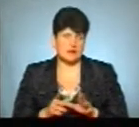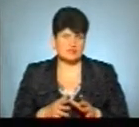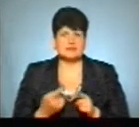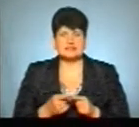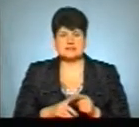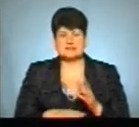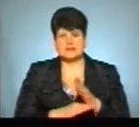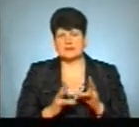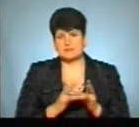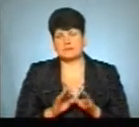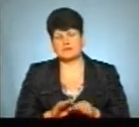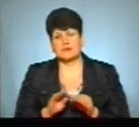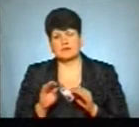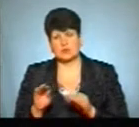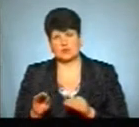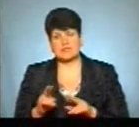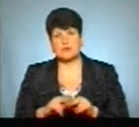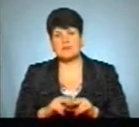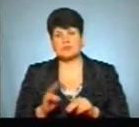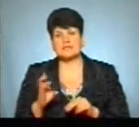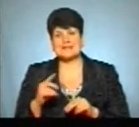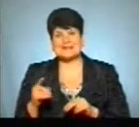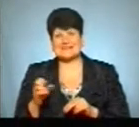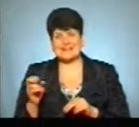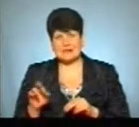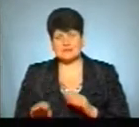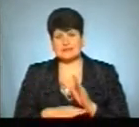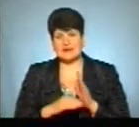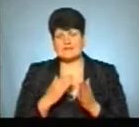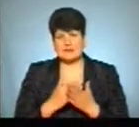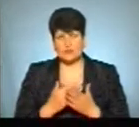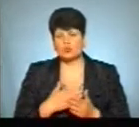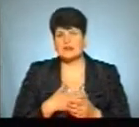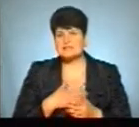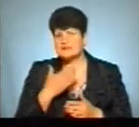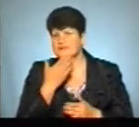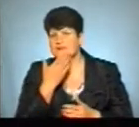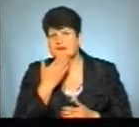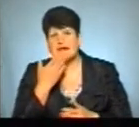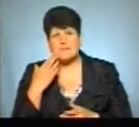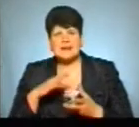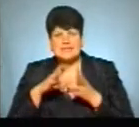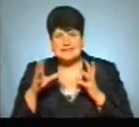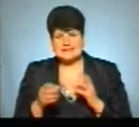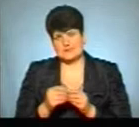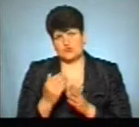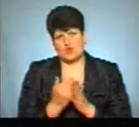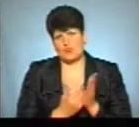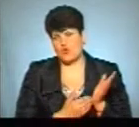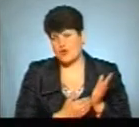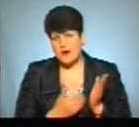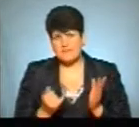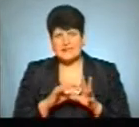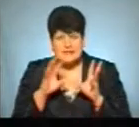відносити, якщо є паспортизація дерев, наскільки мені відомо, у нас немає якоїсь цілісної програми і